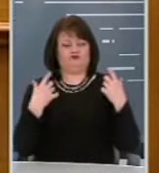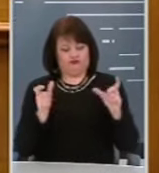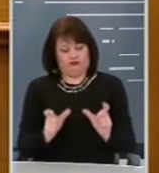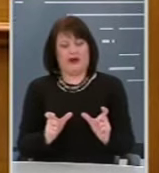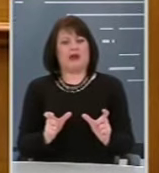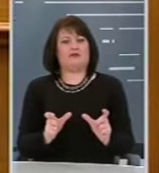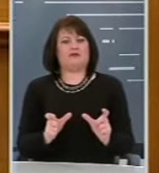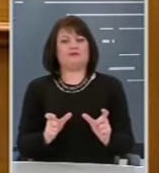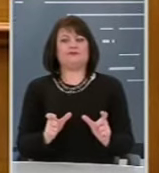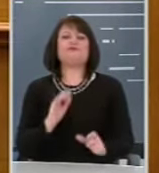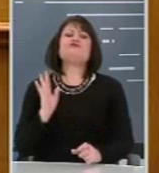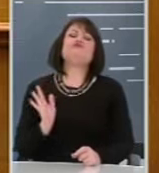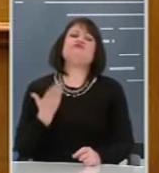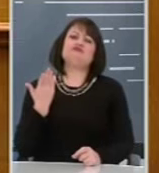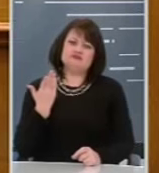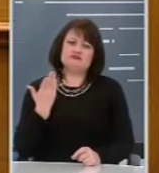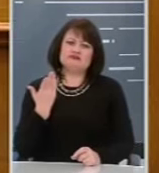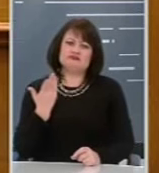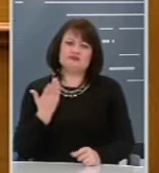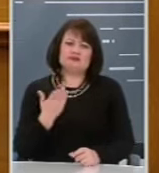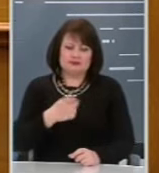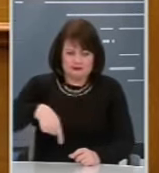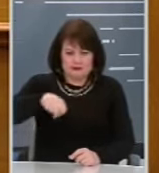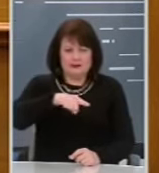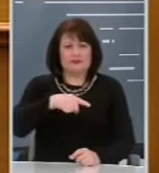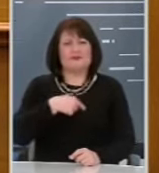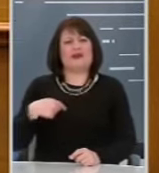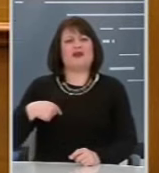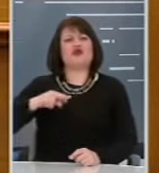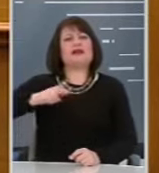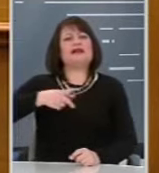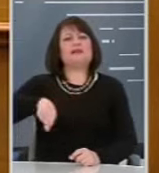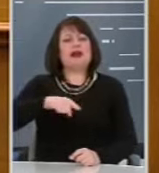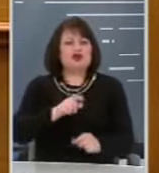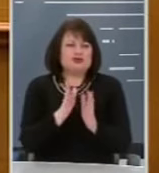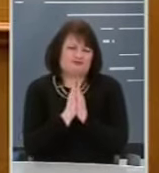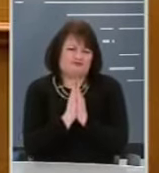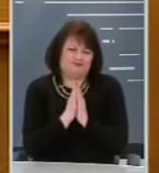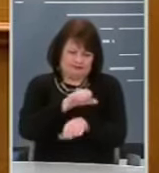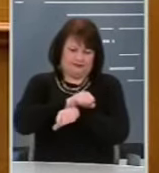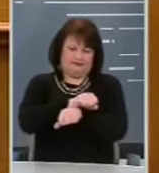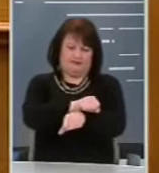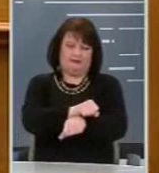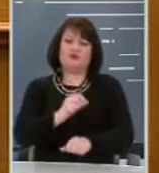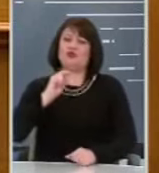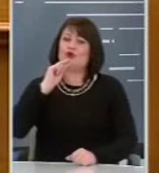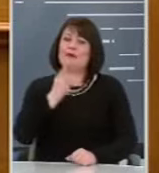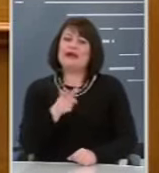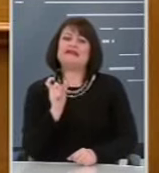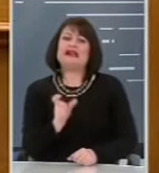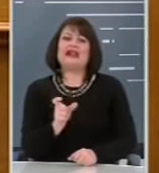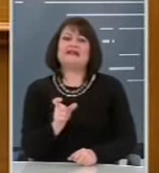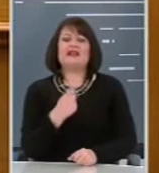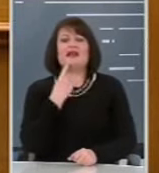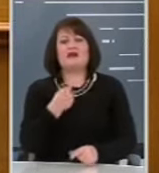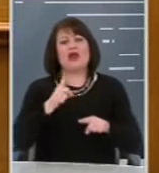μάχης και όταν τον ικέτευσε σχεδόν ο επικεφαλής των αντιπάλων δυνάμεων να παραδοθεί απάντησε με μία λέξη που δεν θα την πω